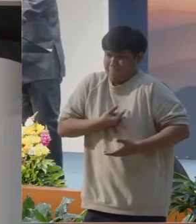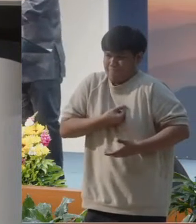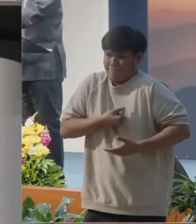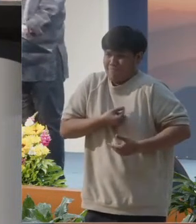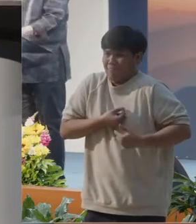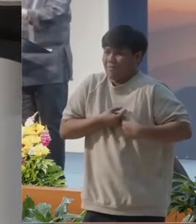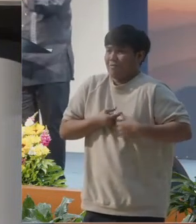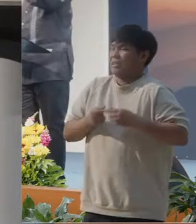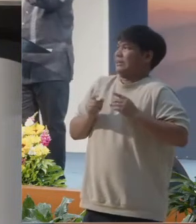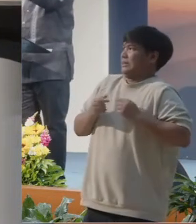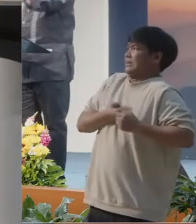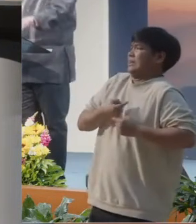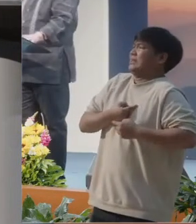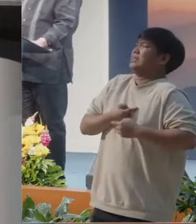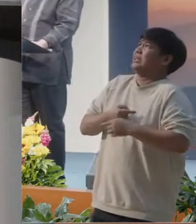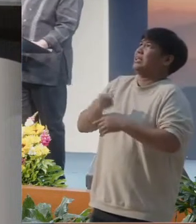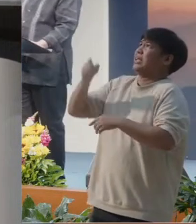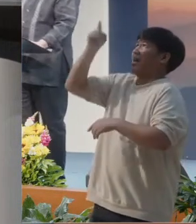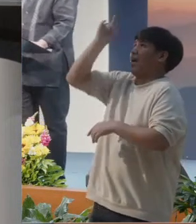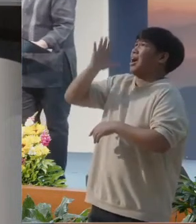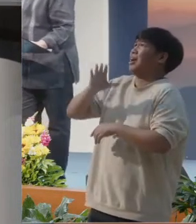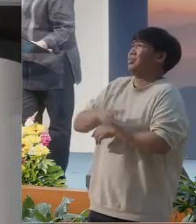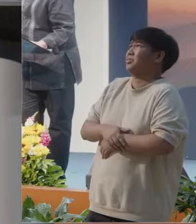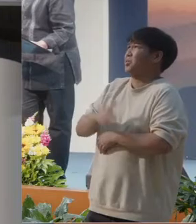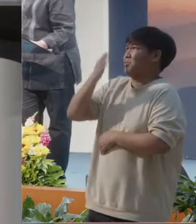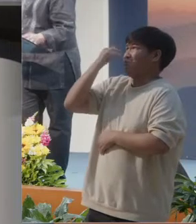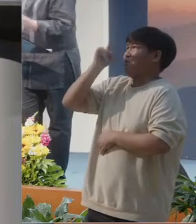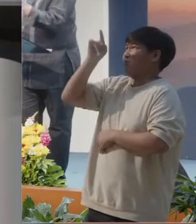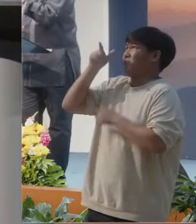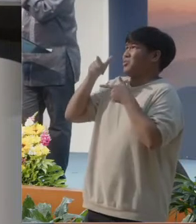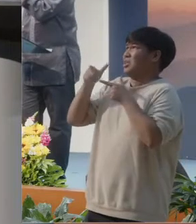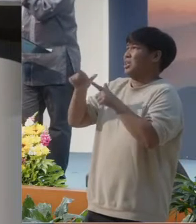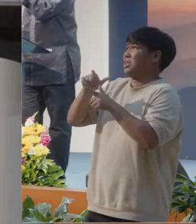pagsisisi sa Panginoon. You know? Panginoon, bakit mo naman ito pinayagan?